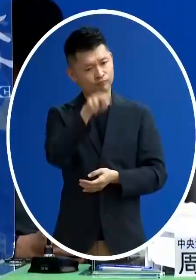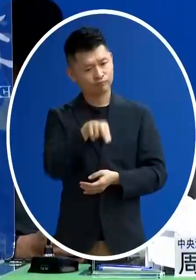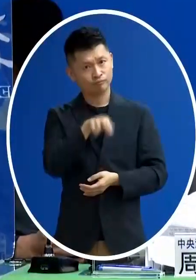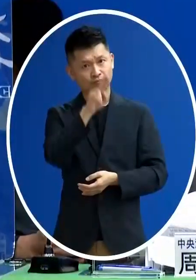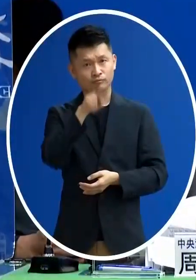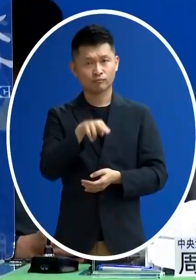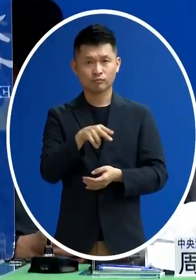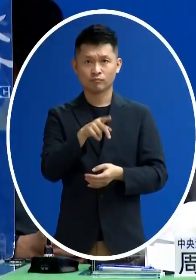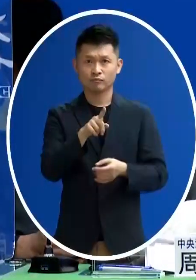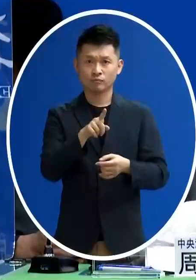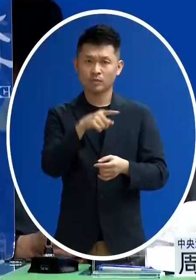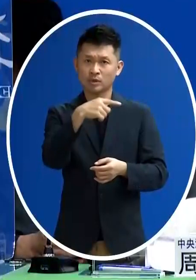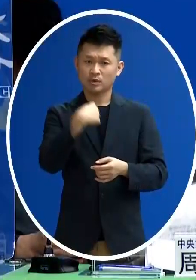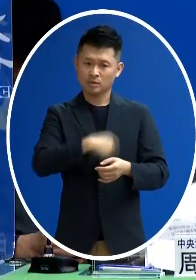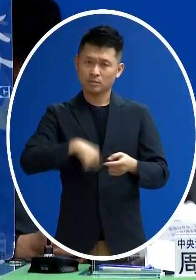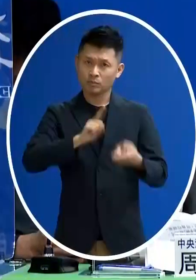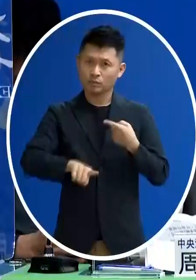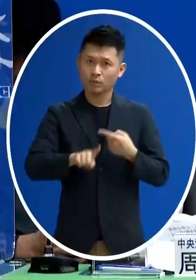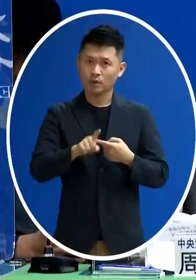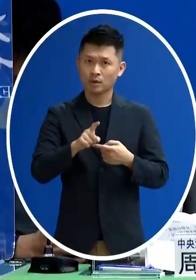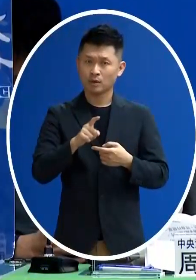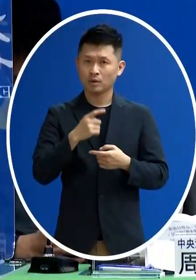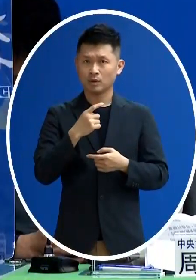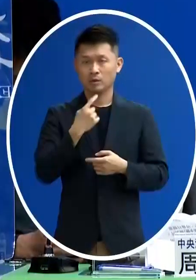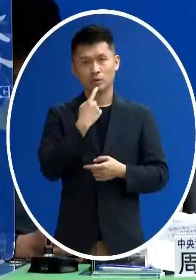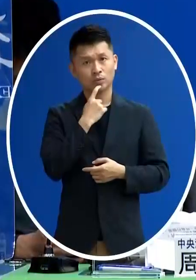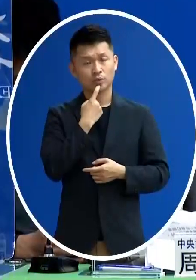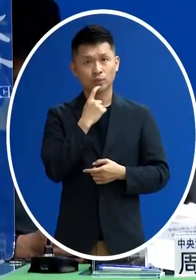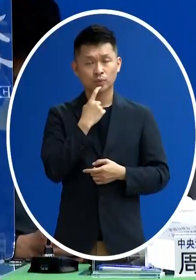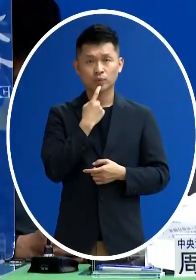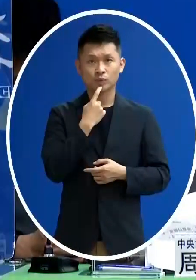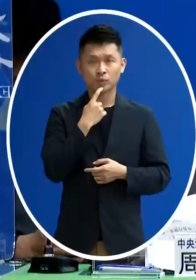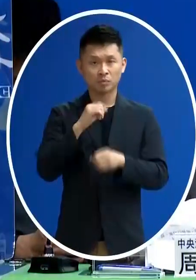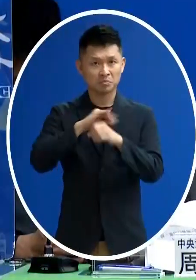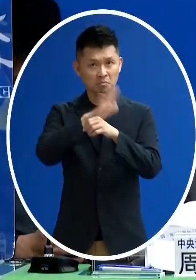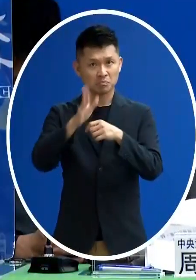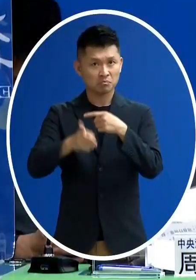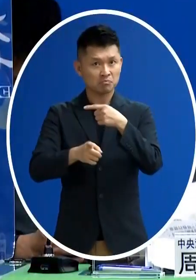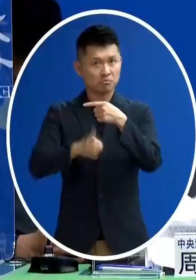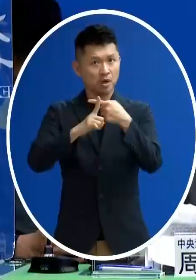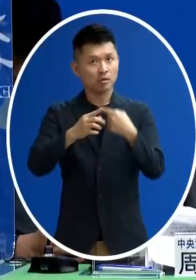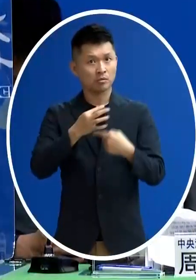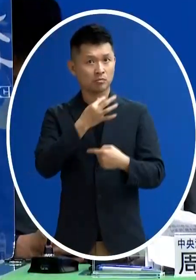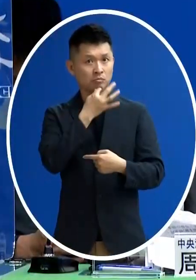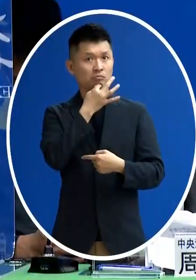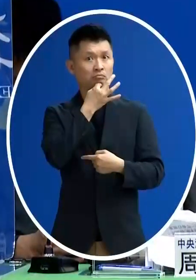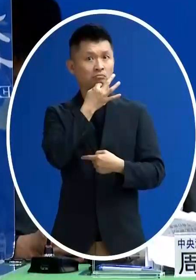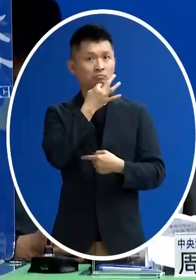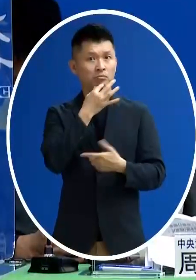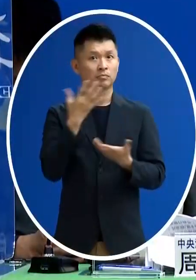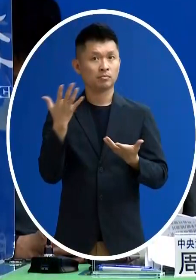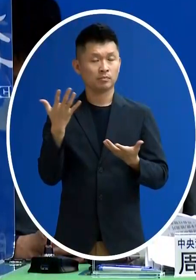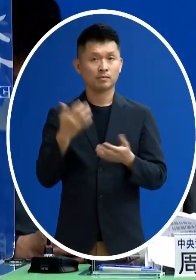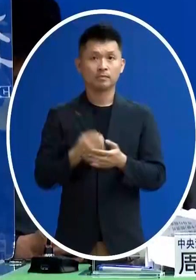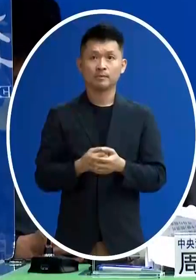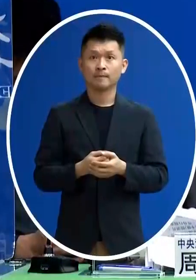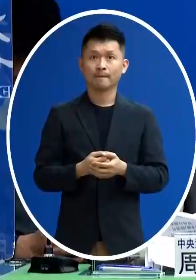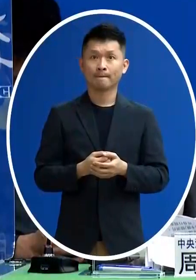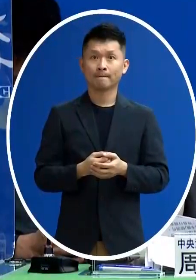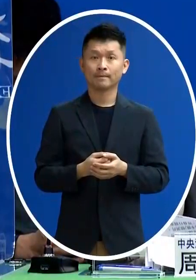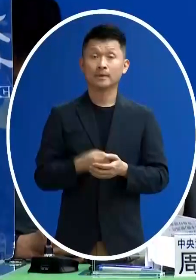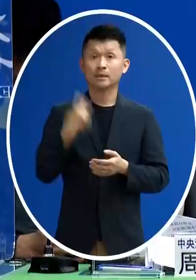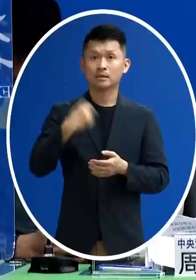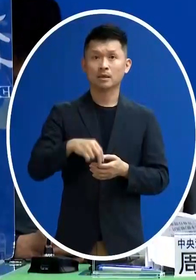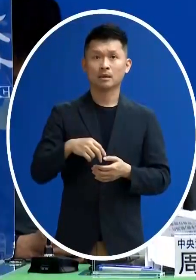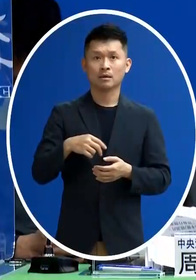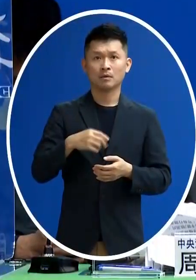原快筛阴性，但是有症状，所以医师也怀疑你是 SARS-CoV 的一个病人的时候，那这个时候尤其是你